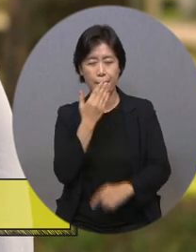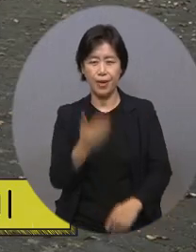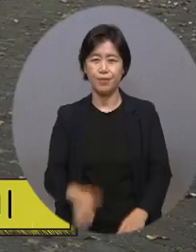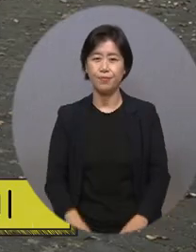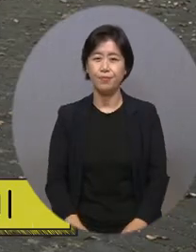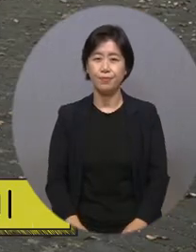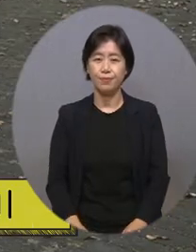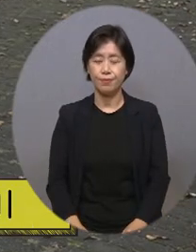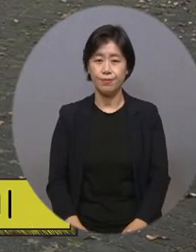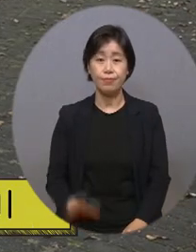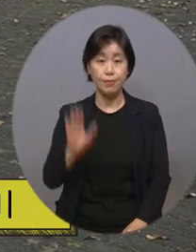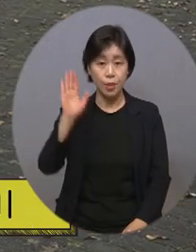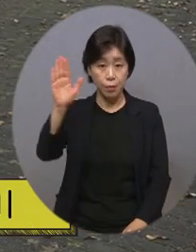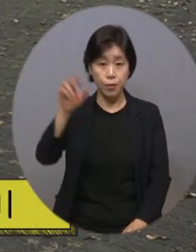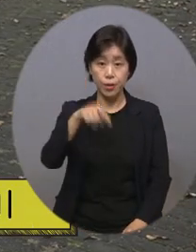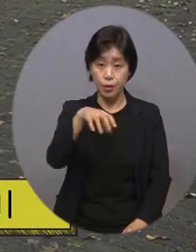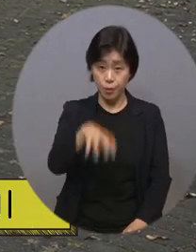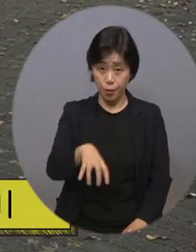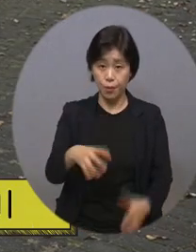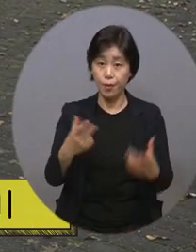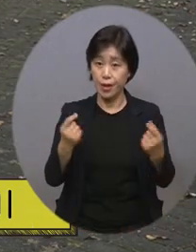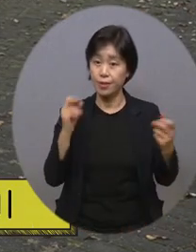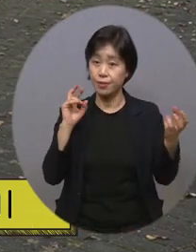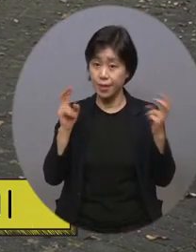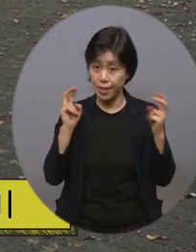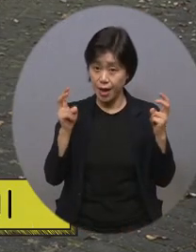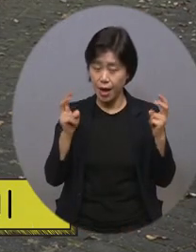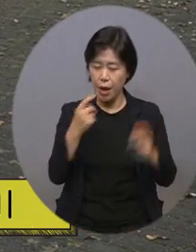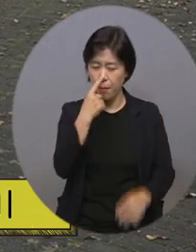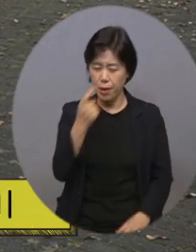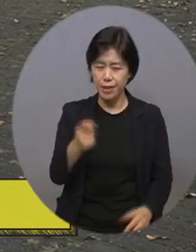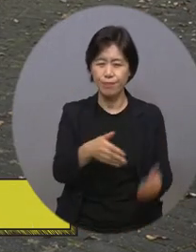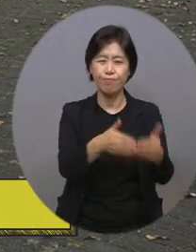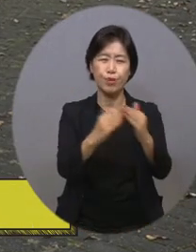않을까요? 앞으로 푸르메 여주팜 주식회사 같은